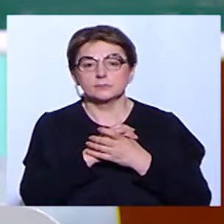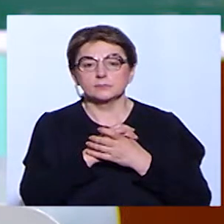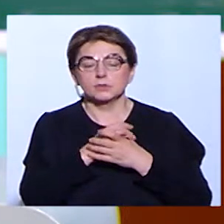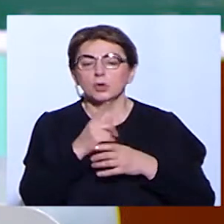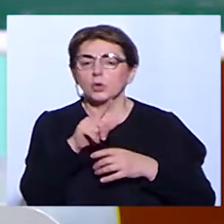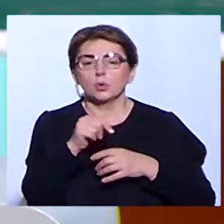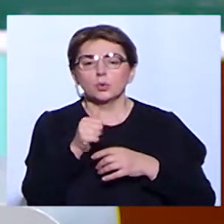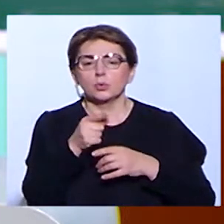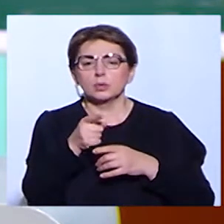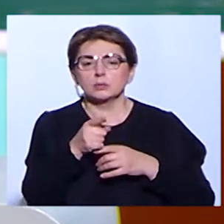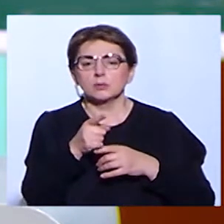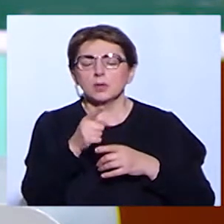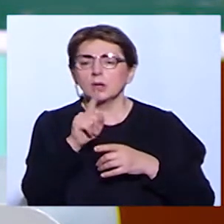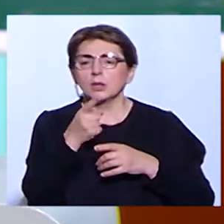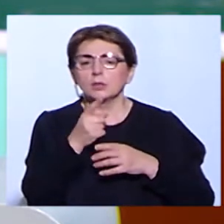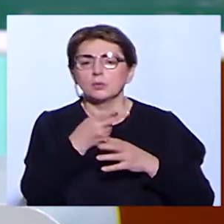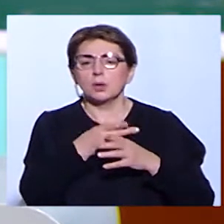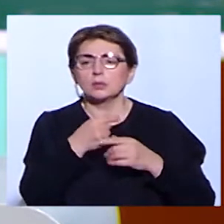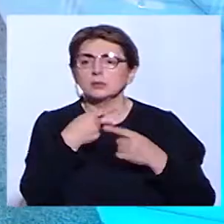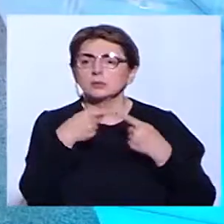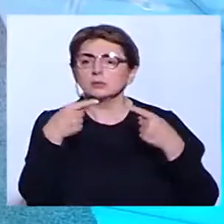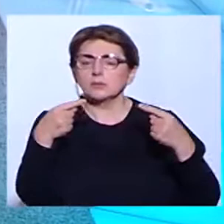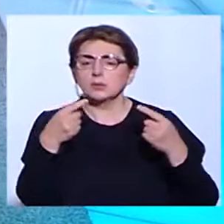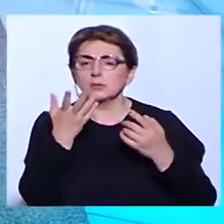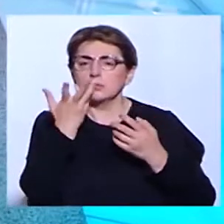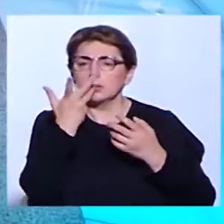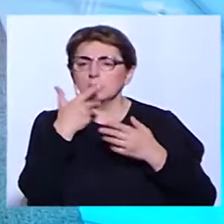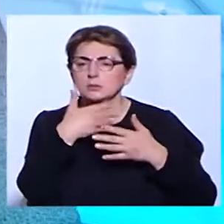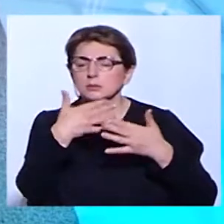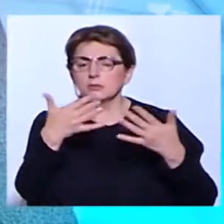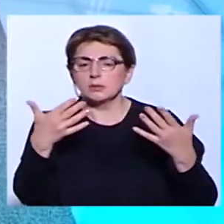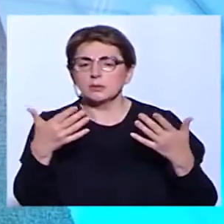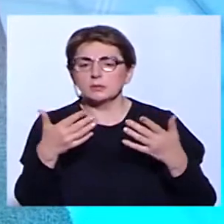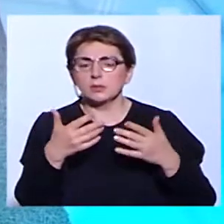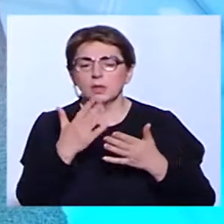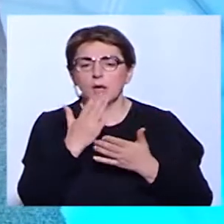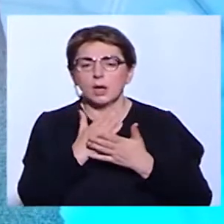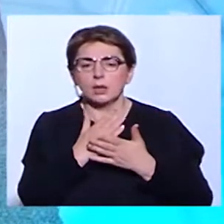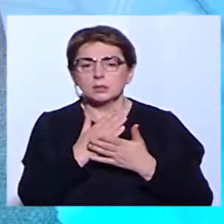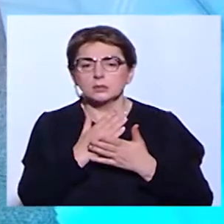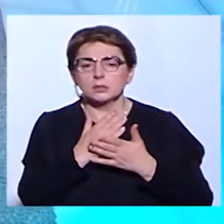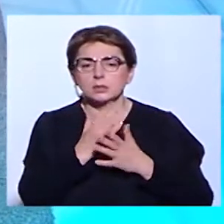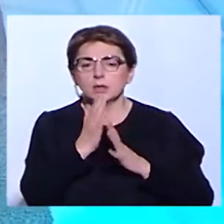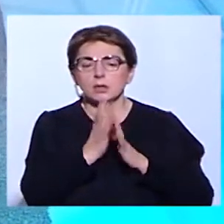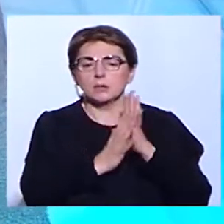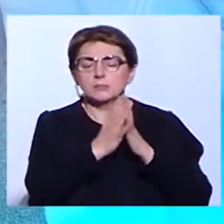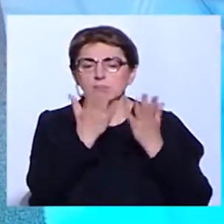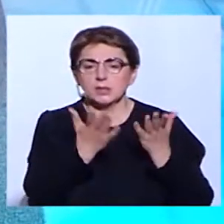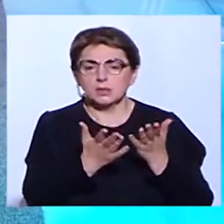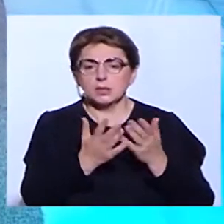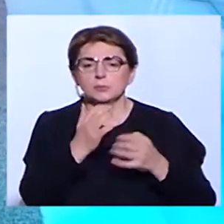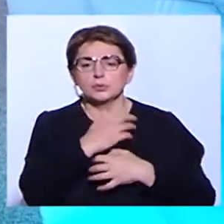როგორია ისინი, რატოა ისინი ასეთი მრავალფეროვანი? Arsebobs mcenareebi, arsebobs uamravi